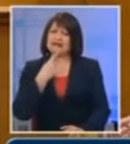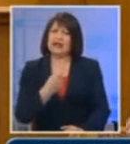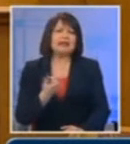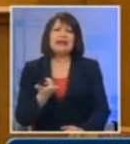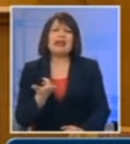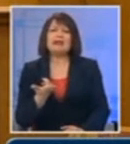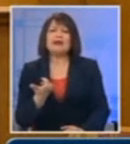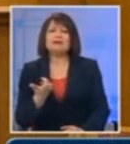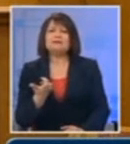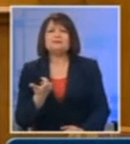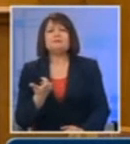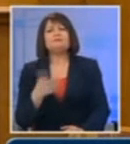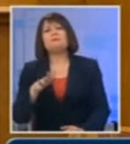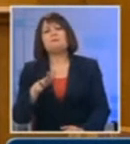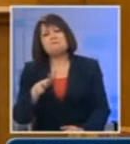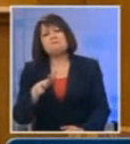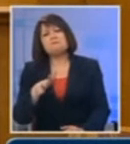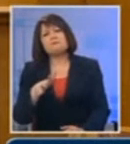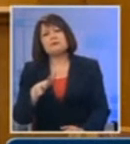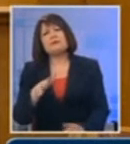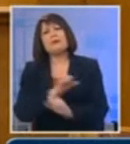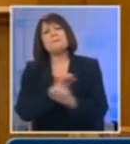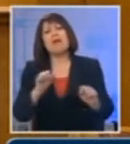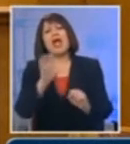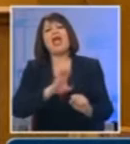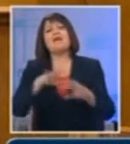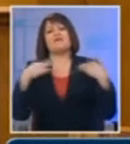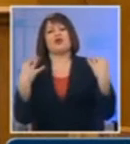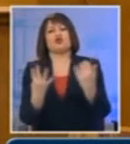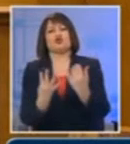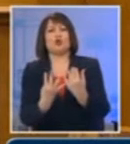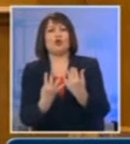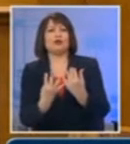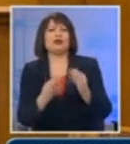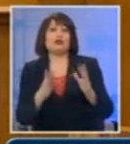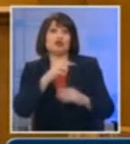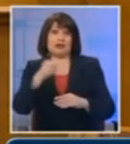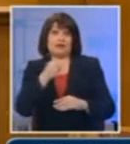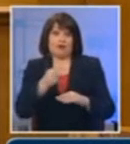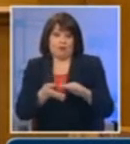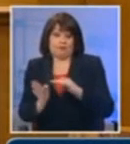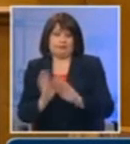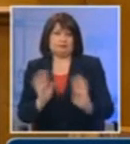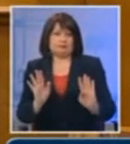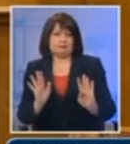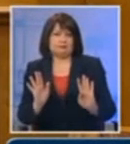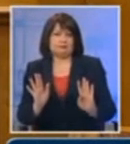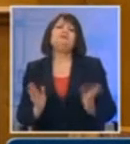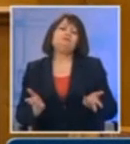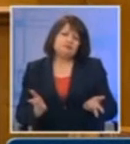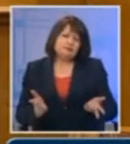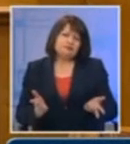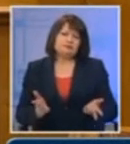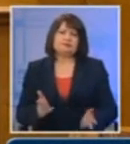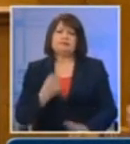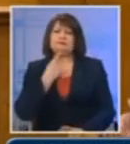φλερτάρουν με την ιδέα μιας κάποιας έστω αποσταθεροποίησης της Ευρωζώνης, ακόμα και εξόδου από το ευρώ, πάντα φυσικά στα πλαίσια